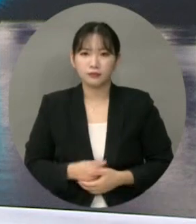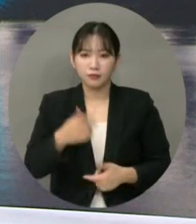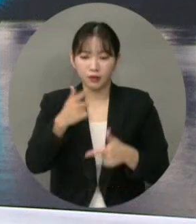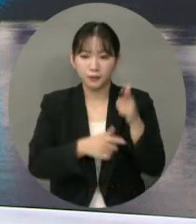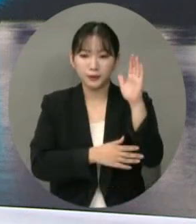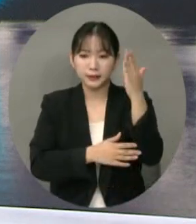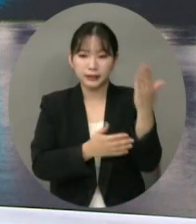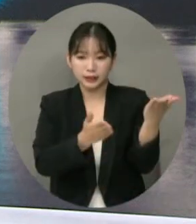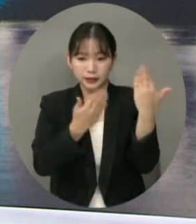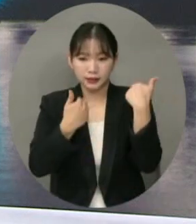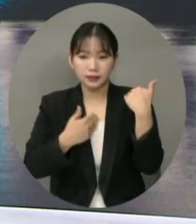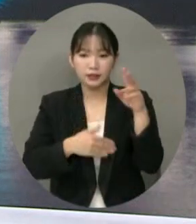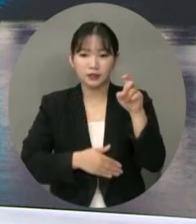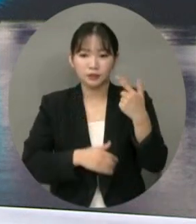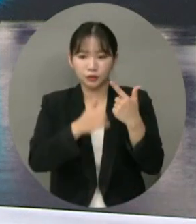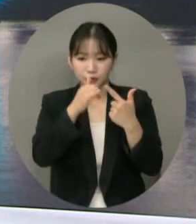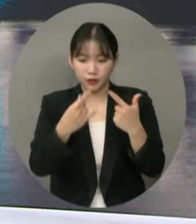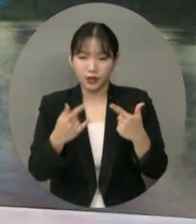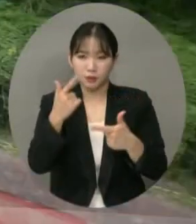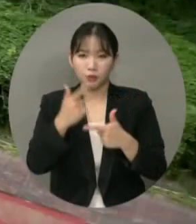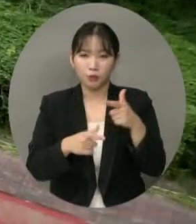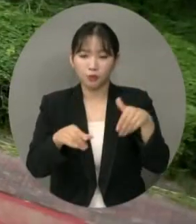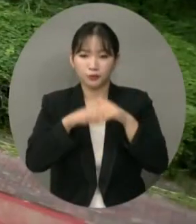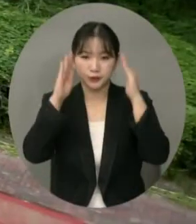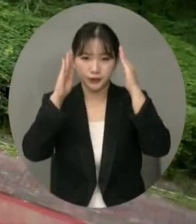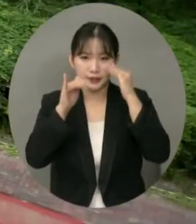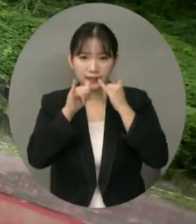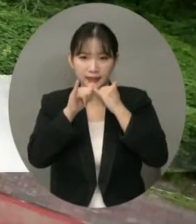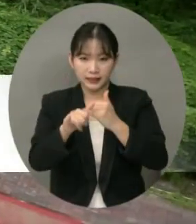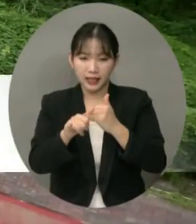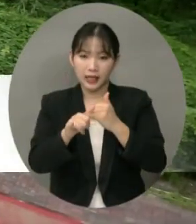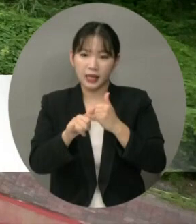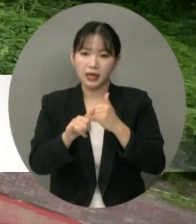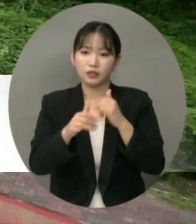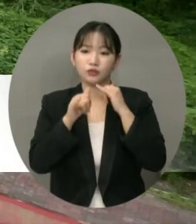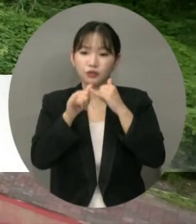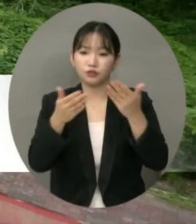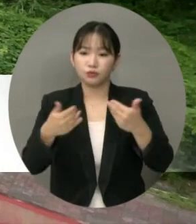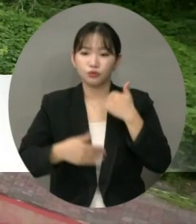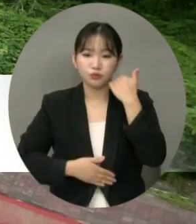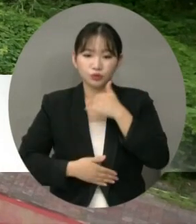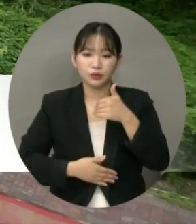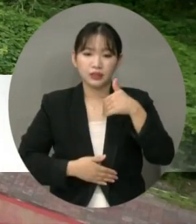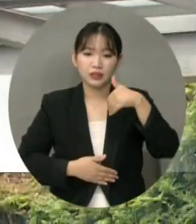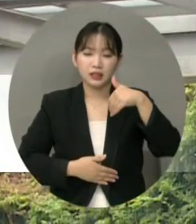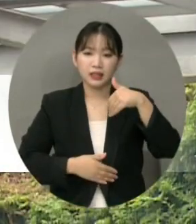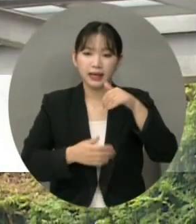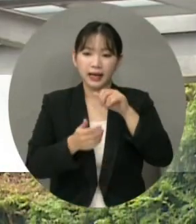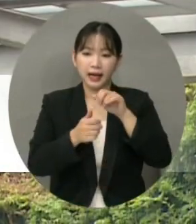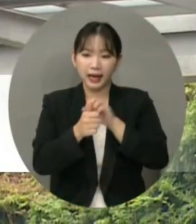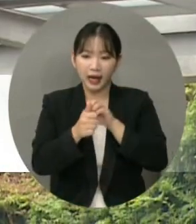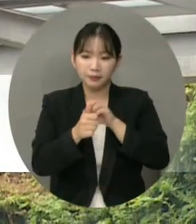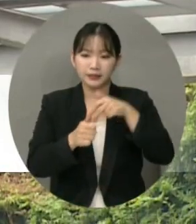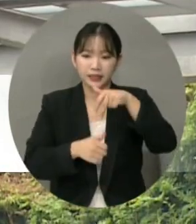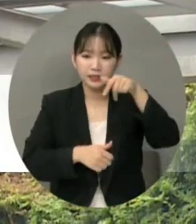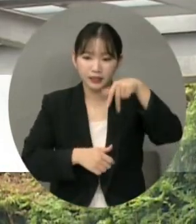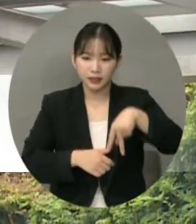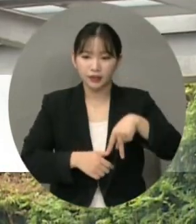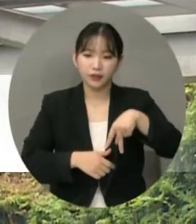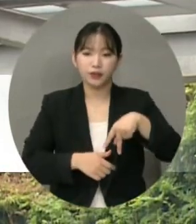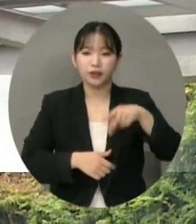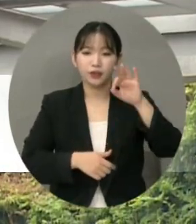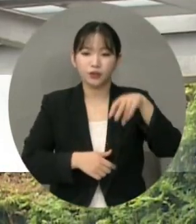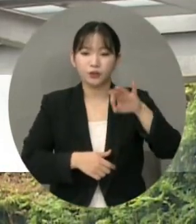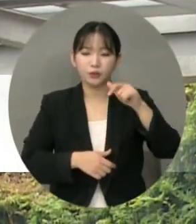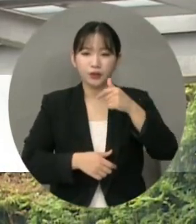목포시가 주최하는 제 166회 목포 문학상 작품상 수상자로 감자 저재 유원의 시인이 지역